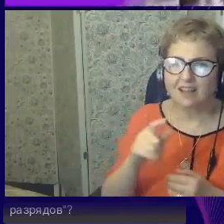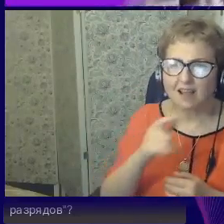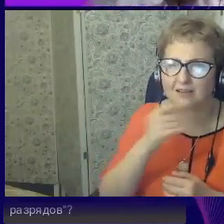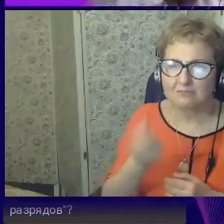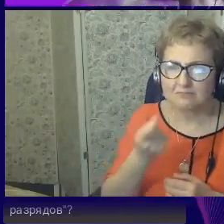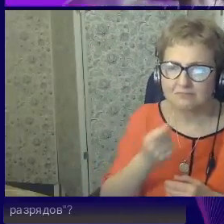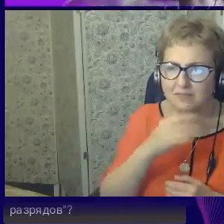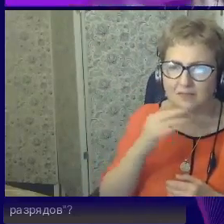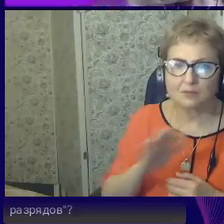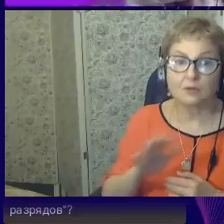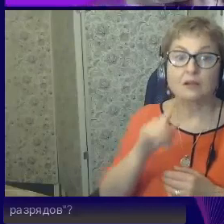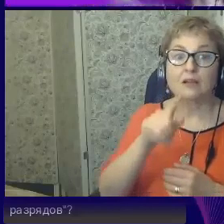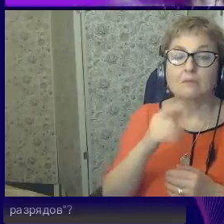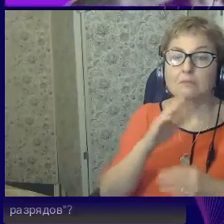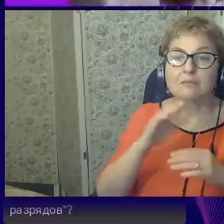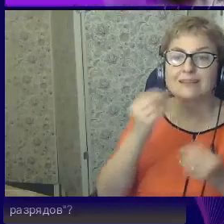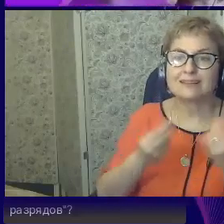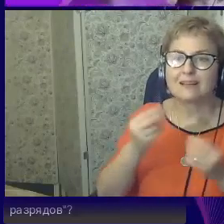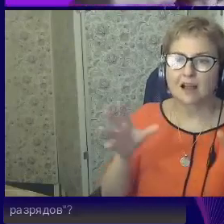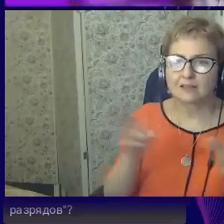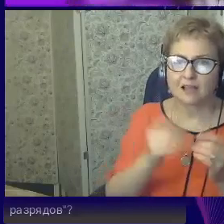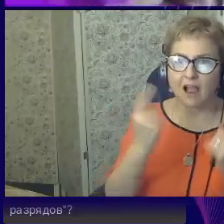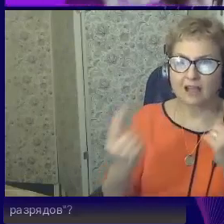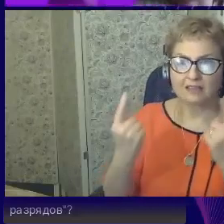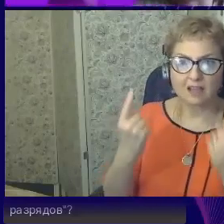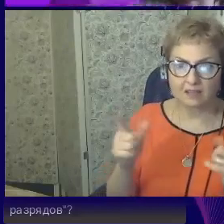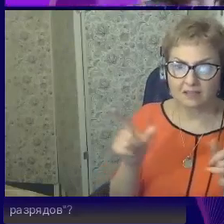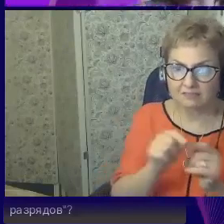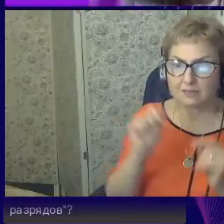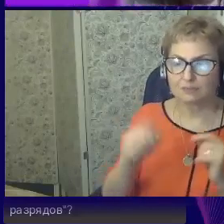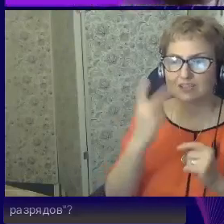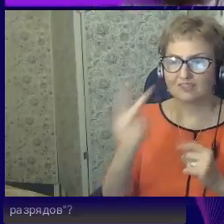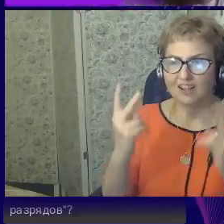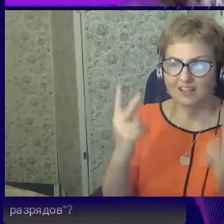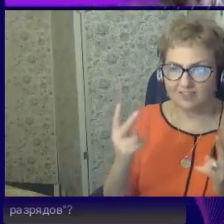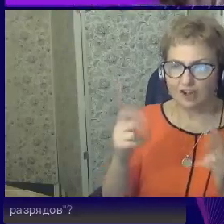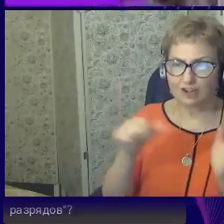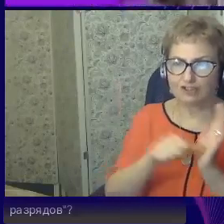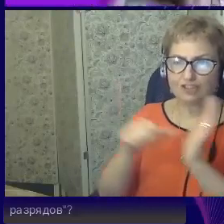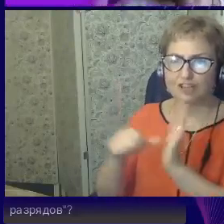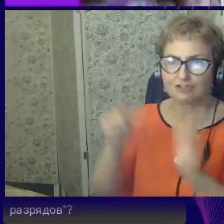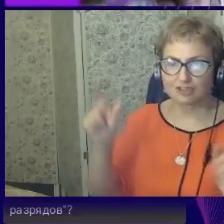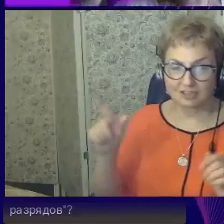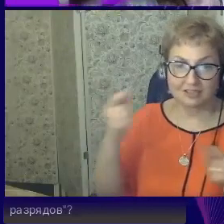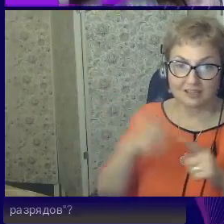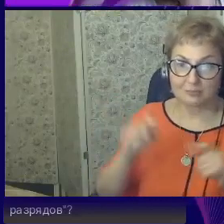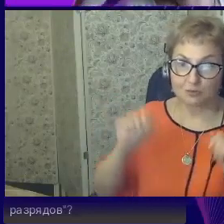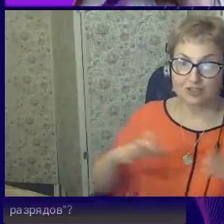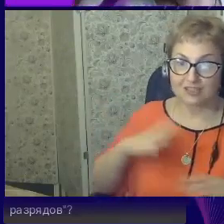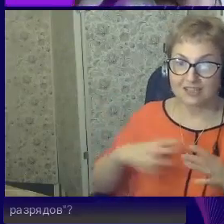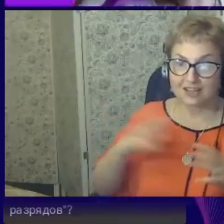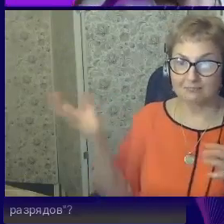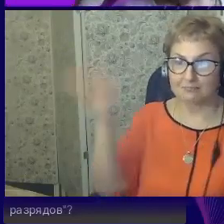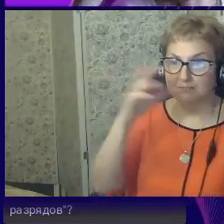можно играть практически с любым составом. Можно 1-1, можно 2-2, можно 6-6. Вот. То есть можно тренироваться, перебрасывая